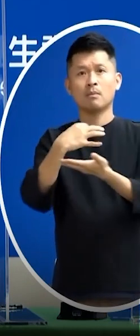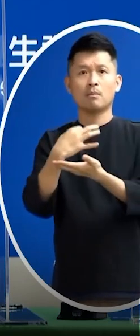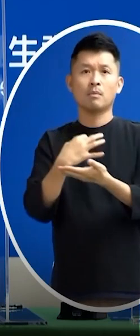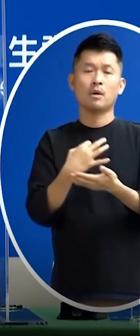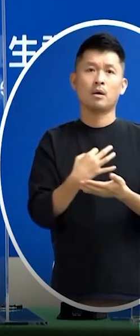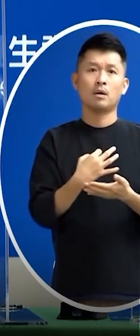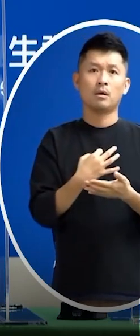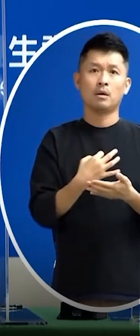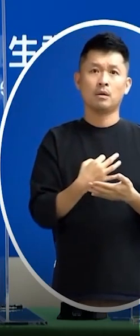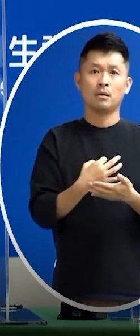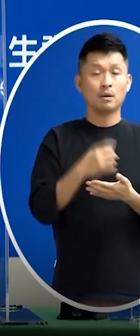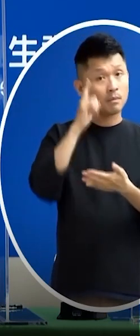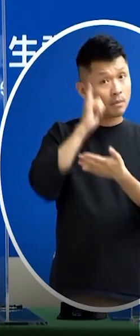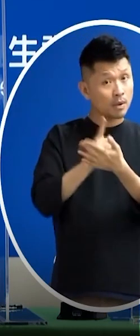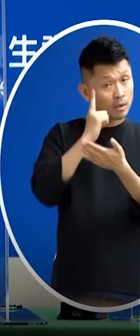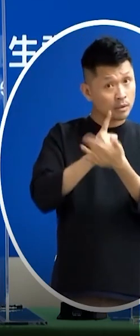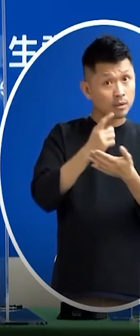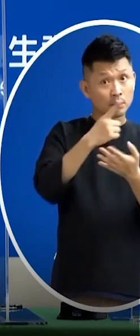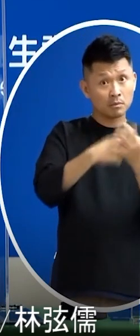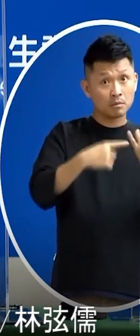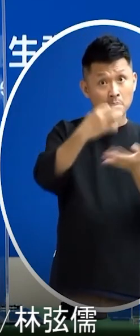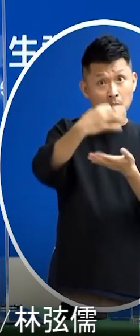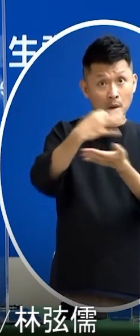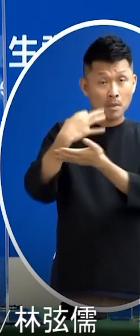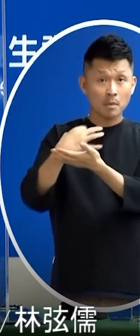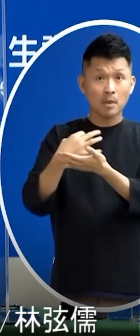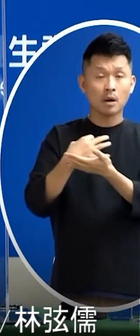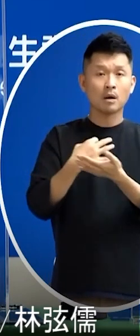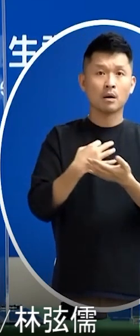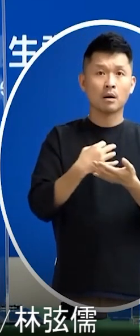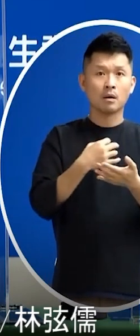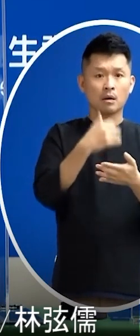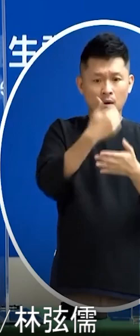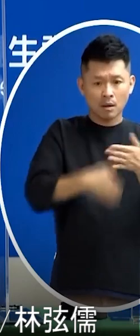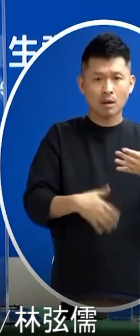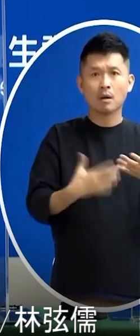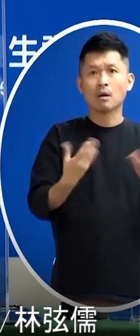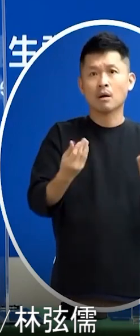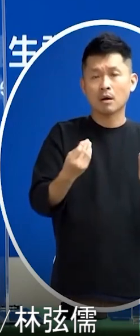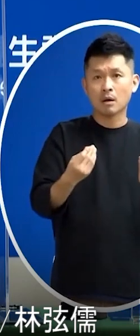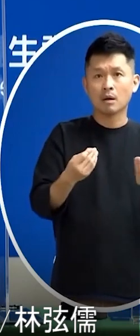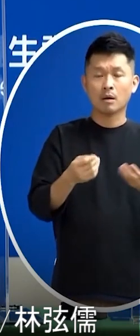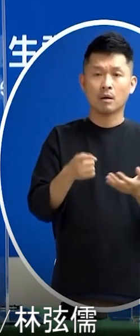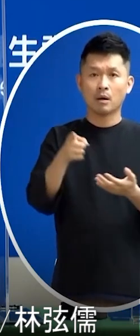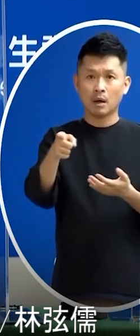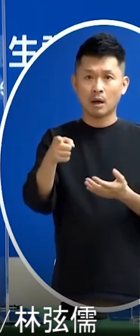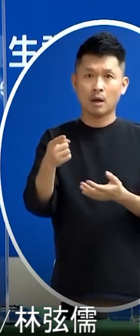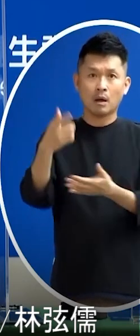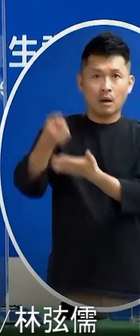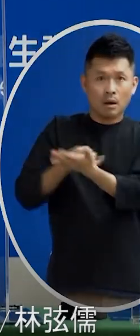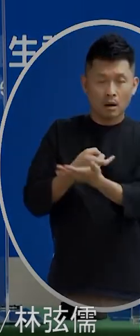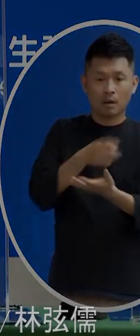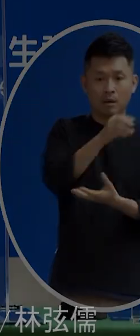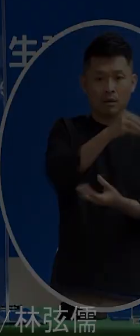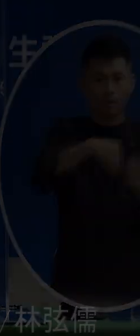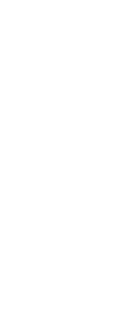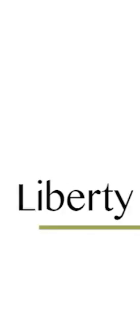说售完的累计的量超过了2-3天，那我们就会调配相关的一些供应量。